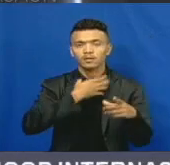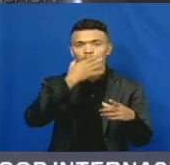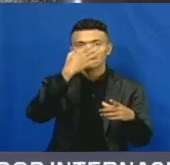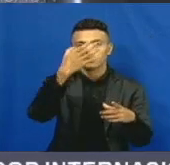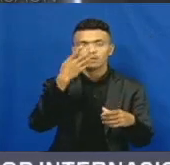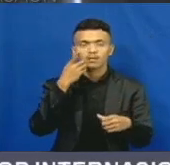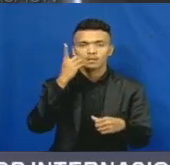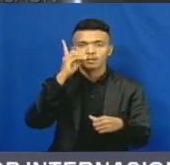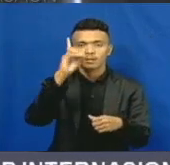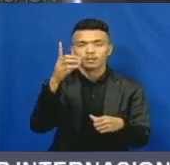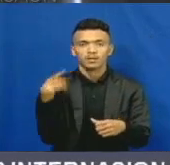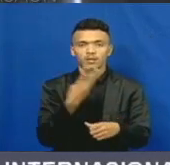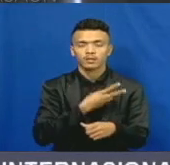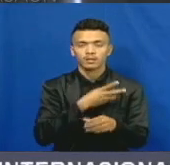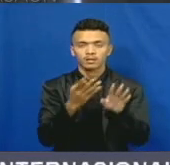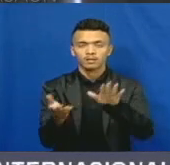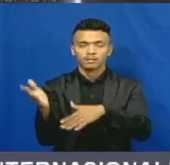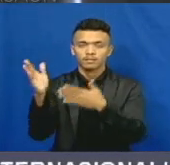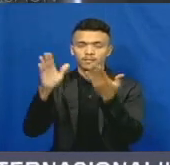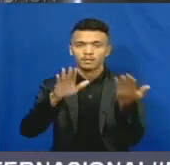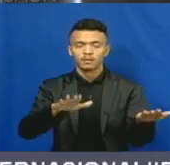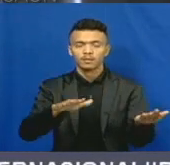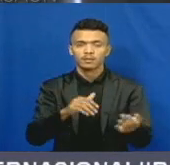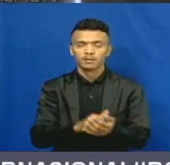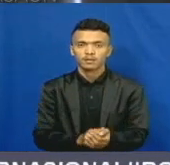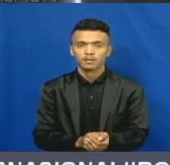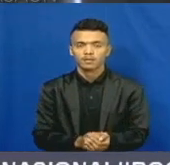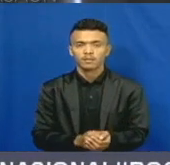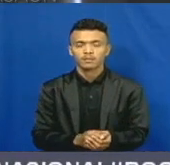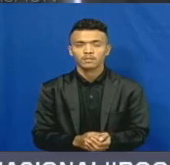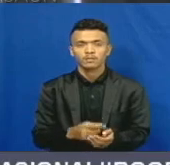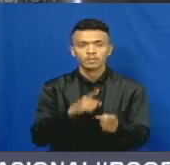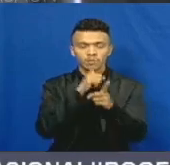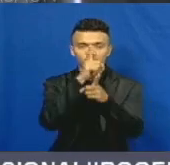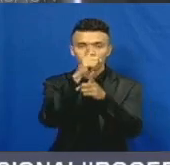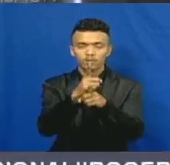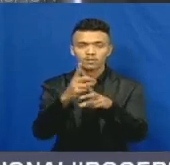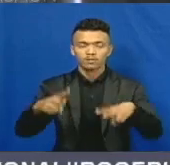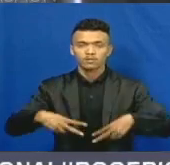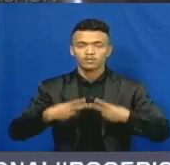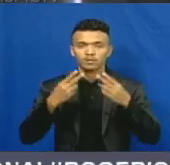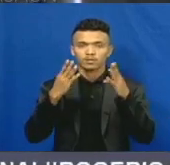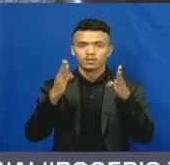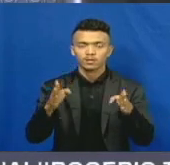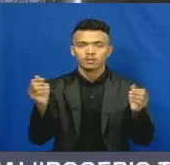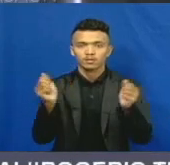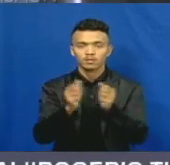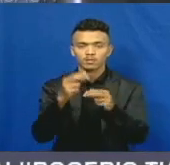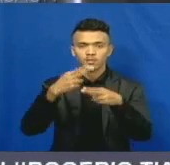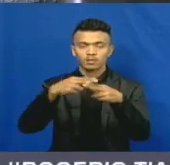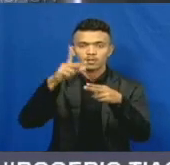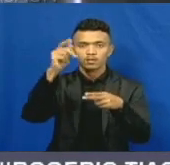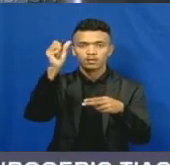dehang. Ita Mateona. No realidade duni saudoso Lorenzo da Silva Hokodi ku